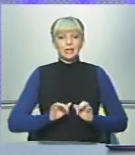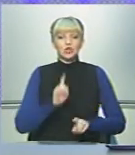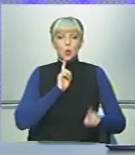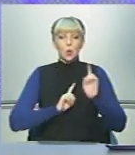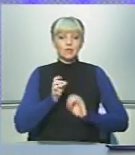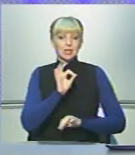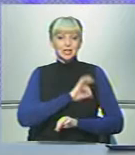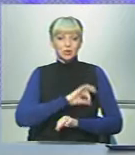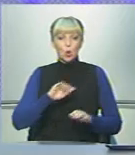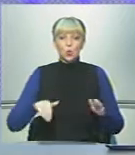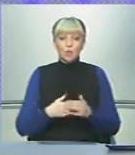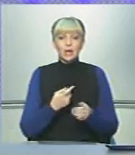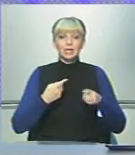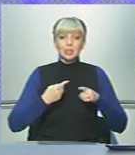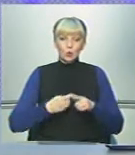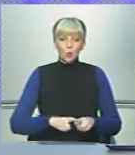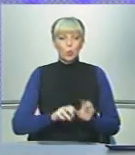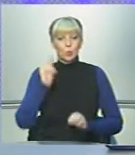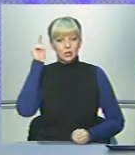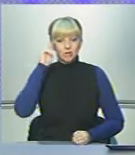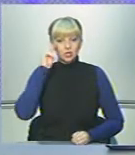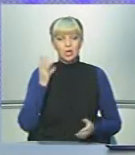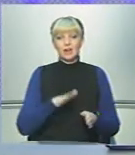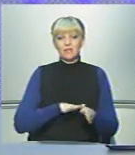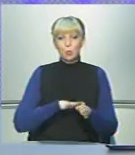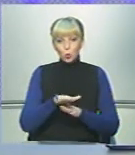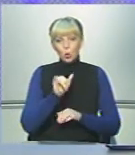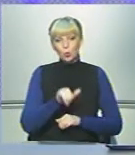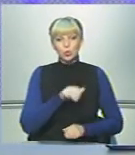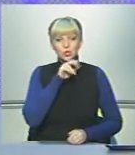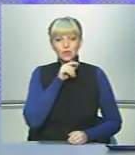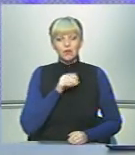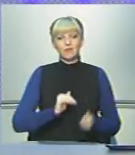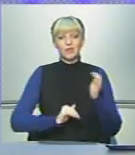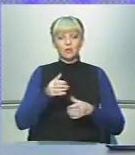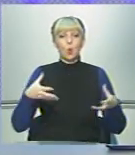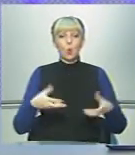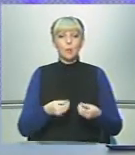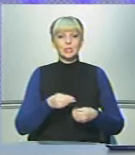і застосування новітніх технологій у навчанні, яка відбулася у Чернівецькому